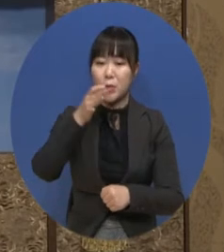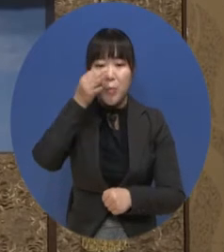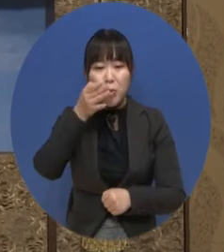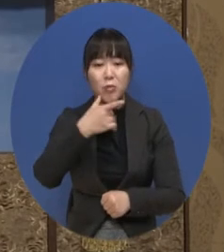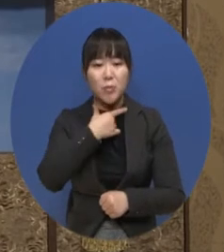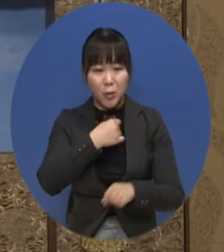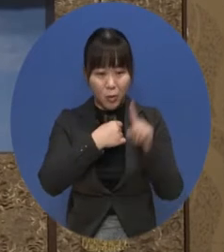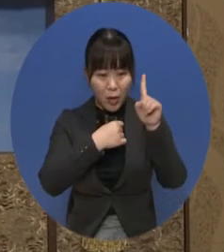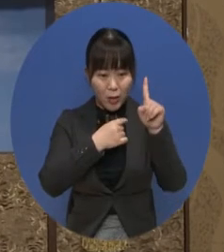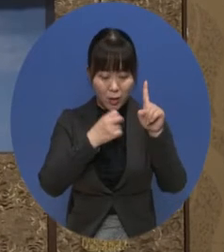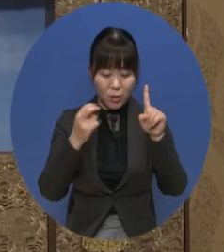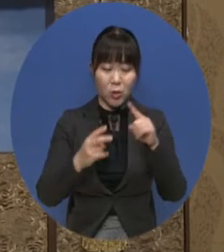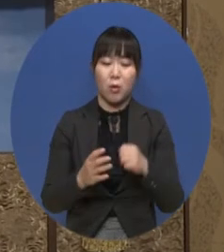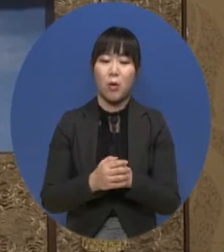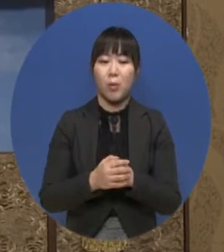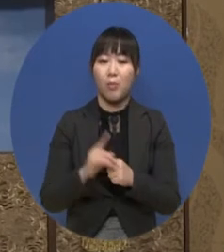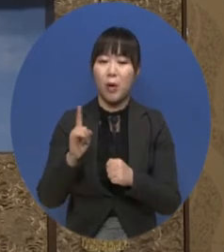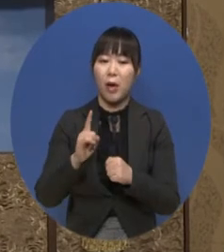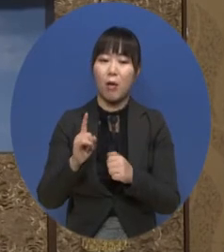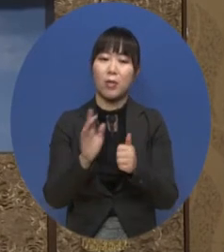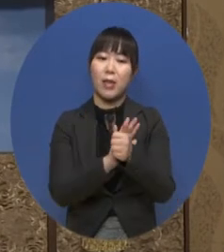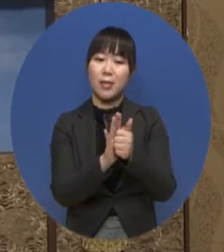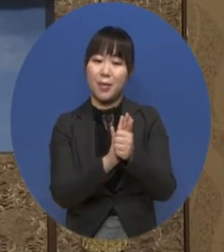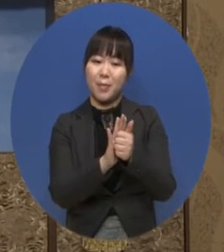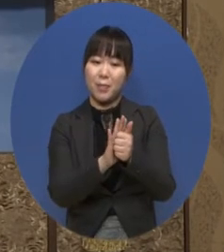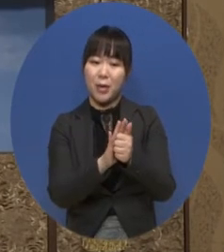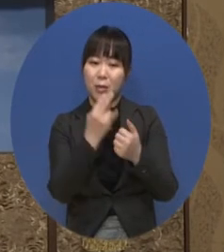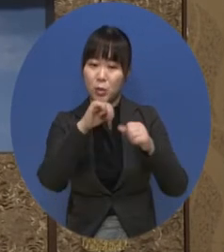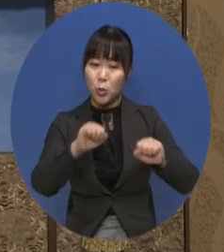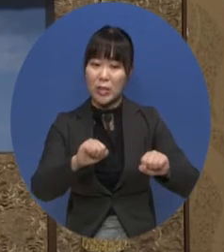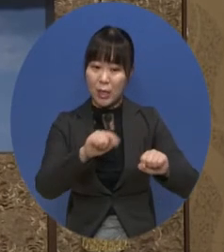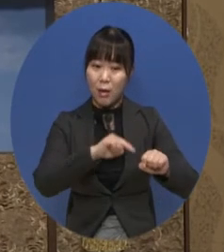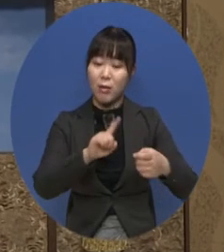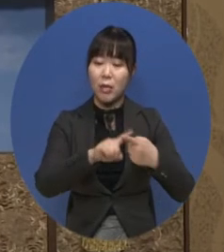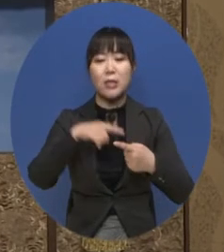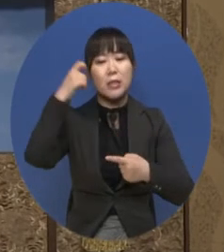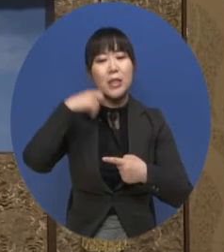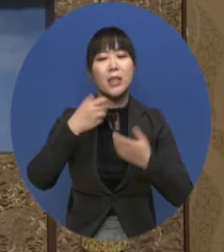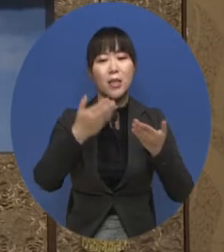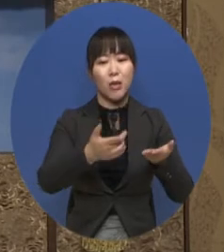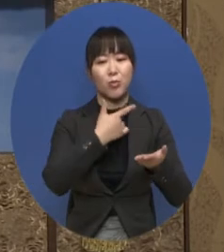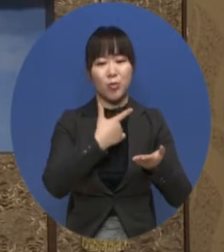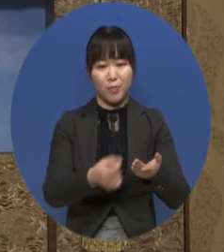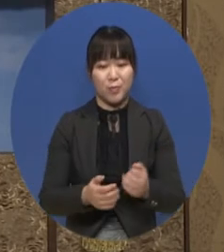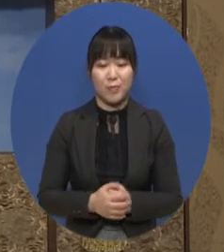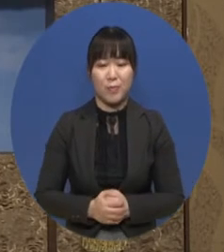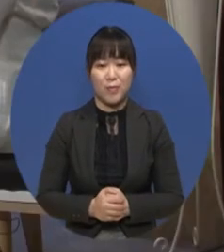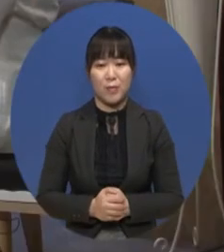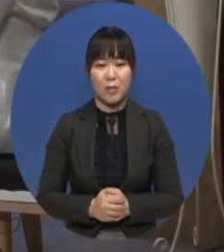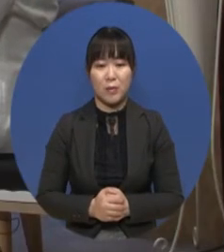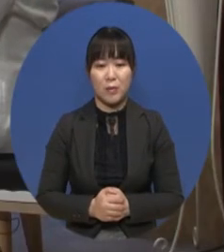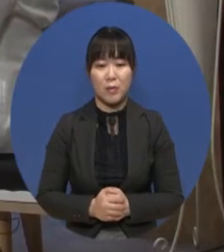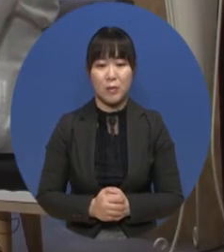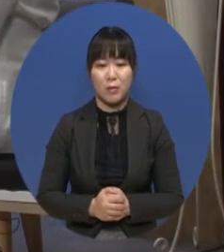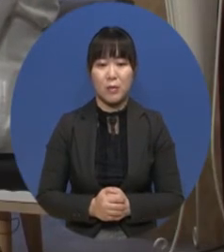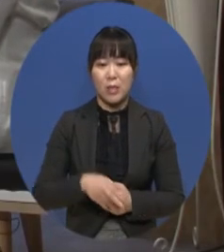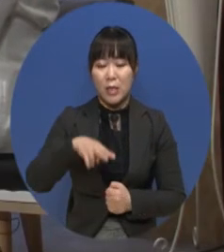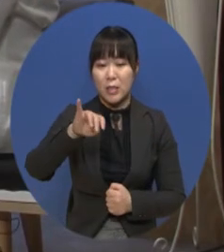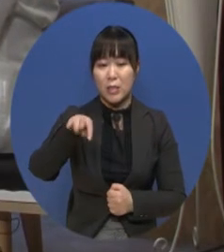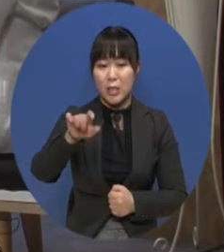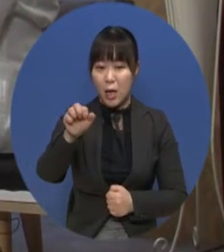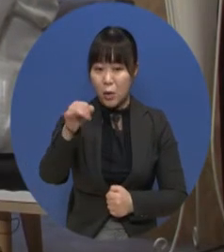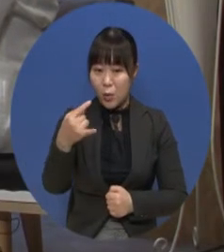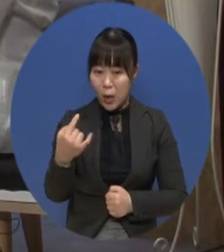싶었던 거 하나랑 뭔가 대접받는 존재라는 거를 느끼게 해주고 싶었어요. 그러니까 시사회에 오는